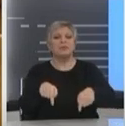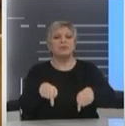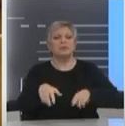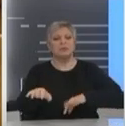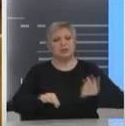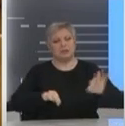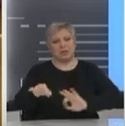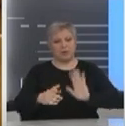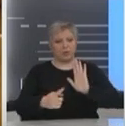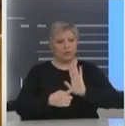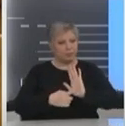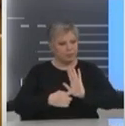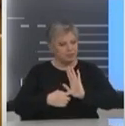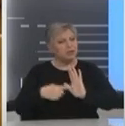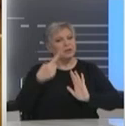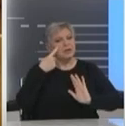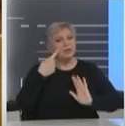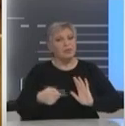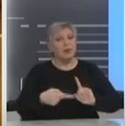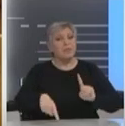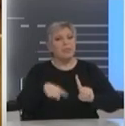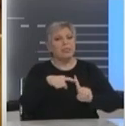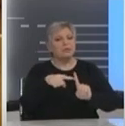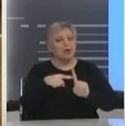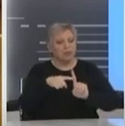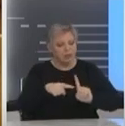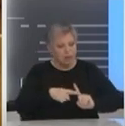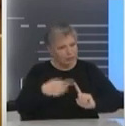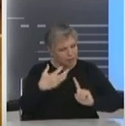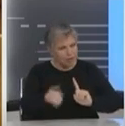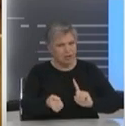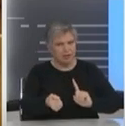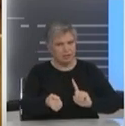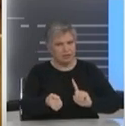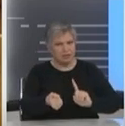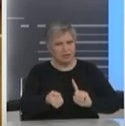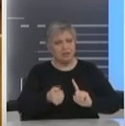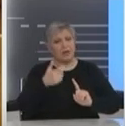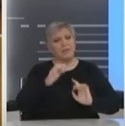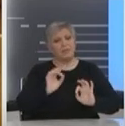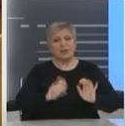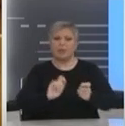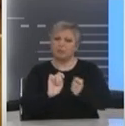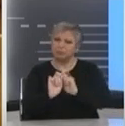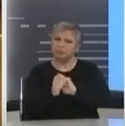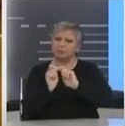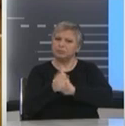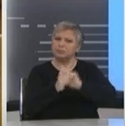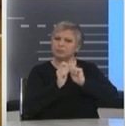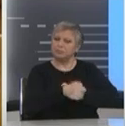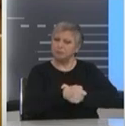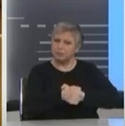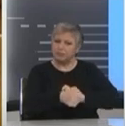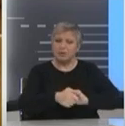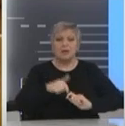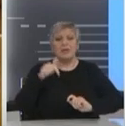ρυθμίσεις είναι αρκετά περισσότερες από τις όποιες αλλαγές γίνονται σε άλλη κατεύθυνση από αυτήν